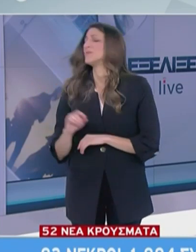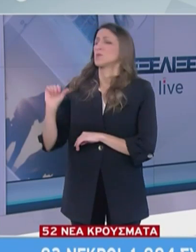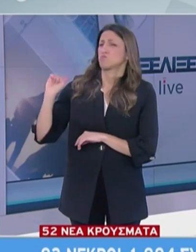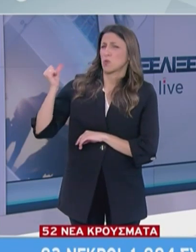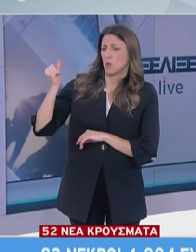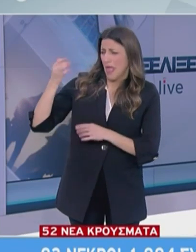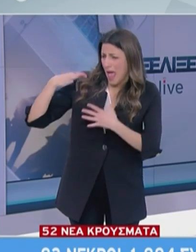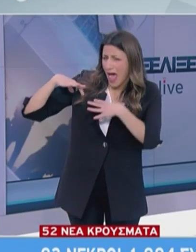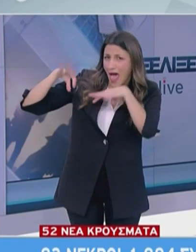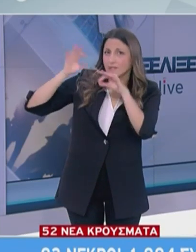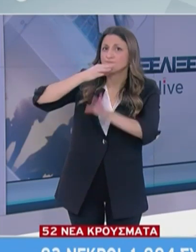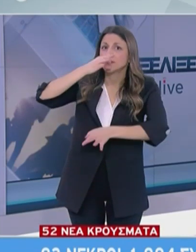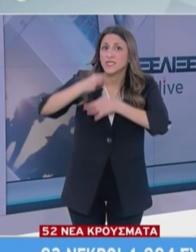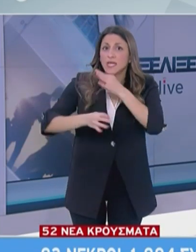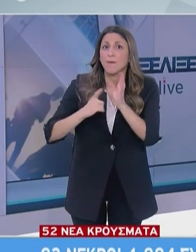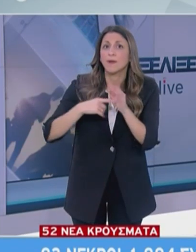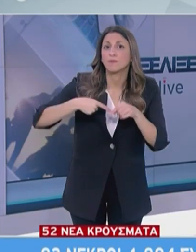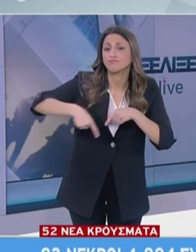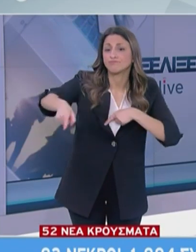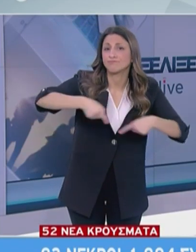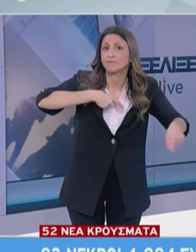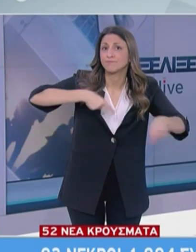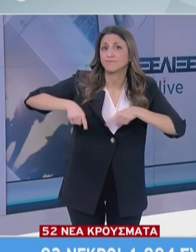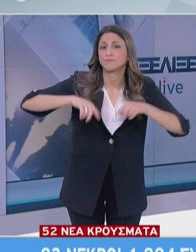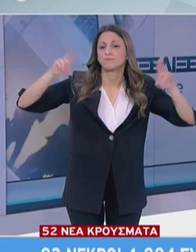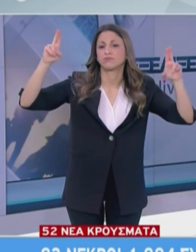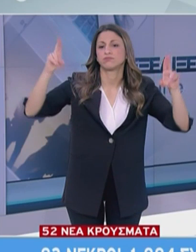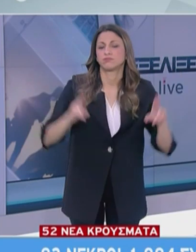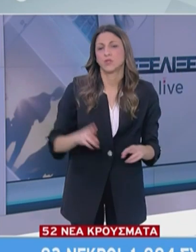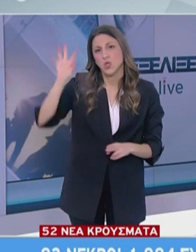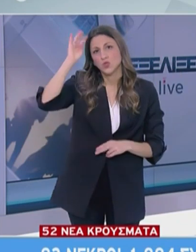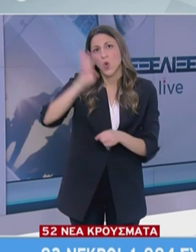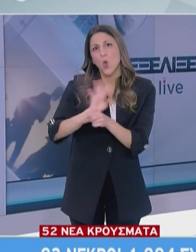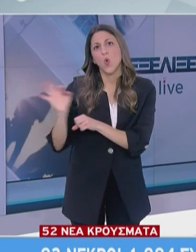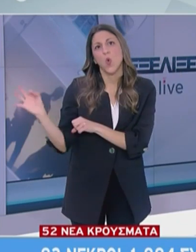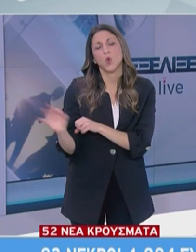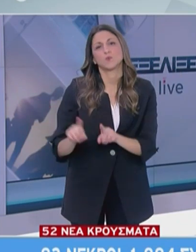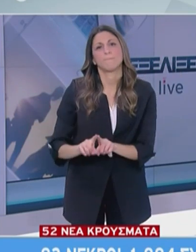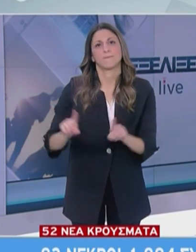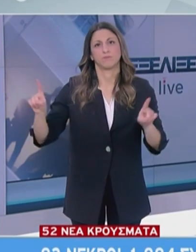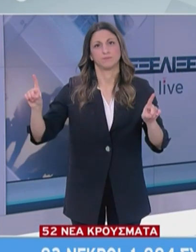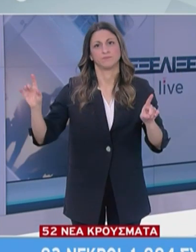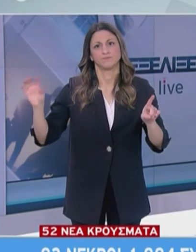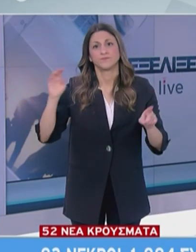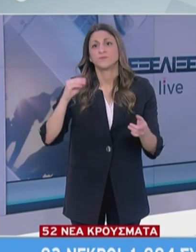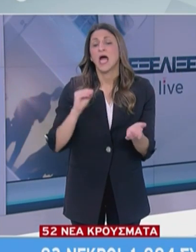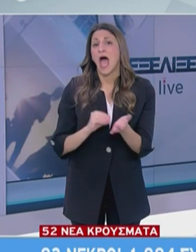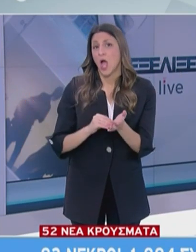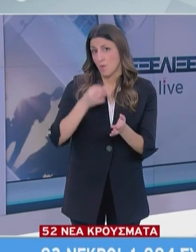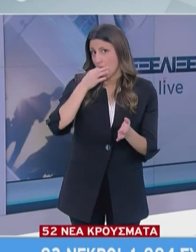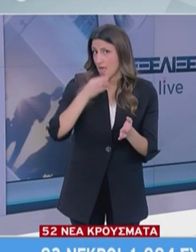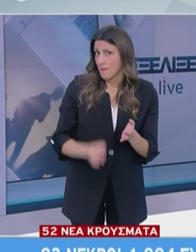οδηγιών, την ανάγκη περιορισμού των μετακινήσεων προκειμένου να αποφύγουμε την εξάπλωση της πανδημίας. Και δεν έχουμε κρύψει ότι τίποτα δεν έχει κρυθεί